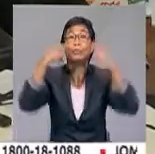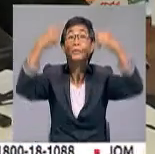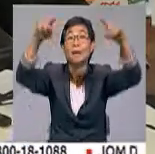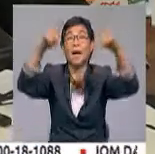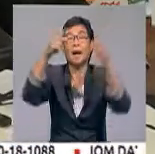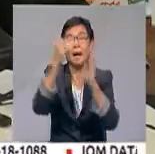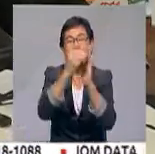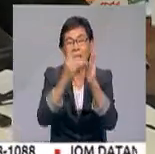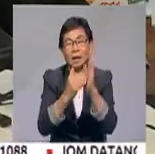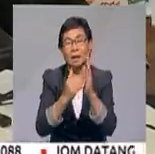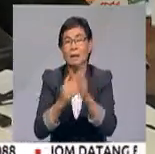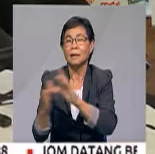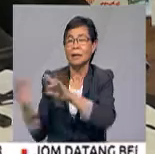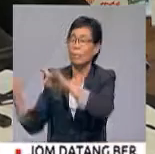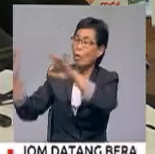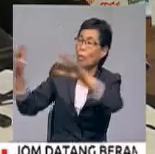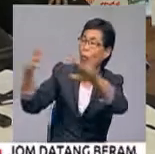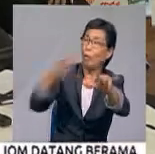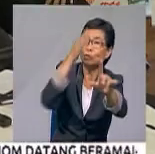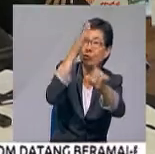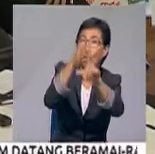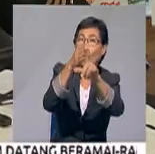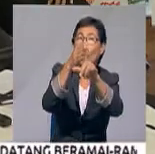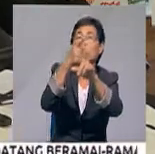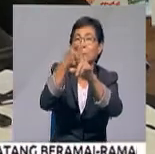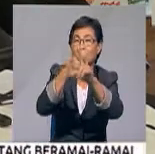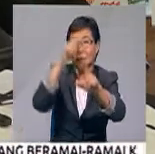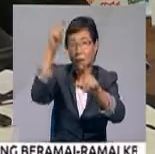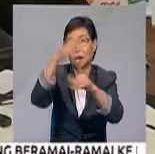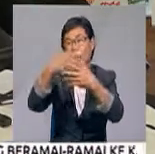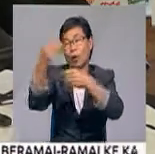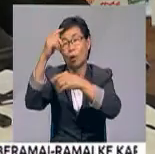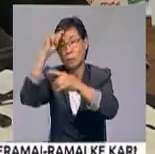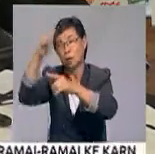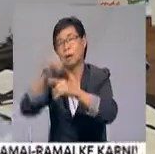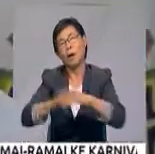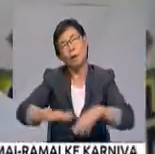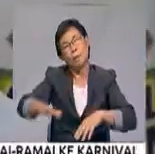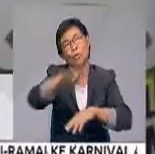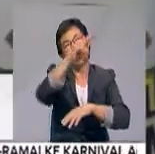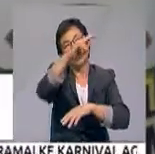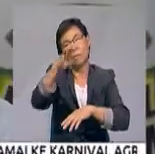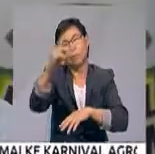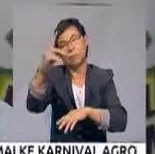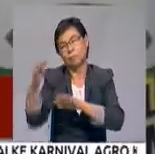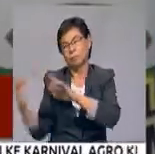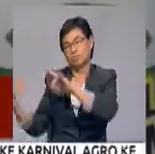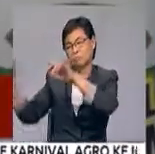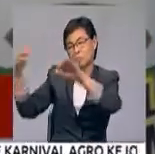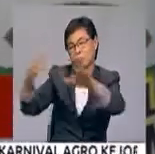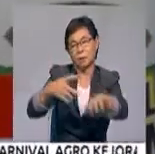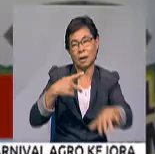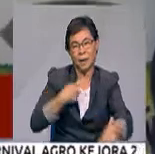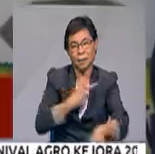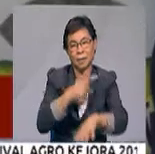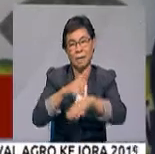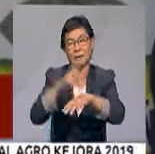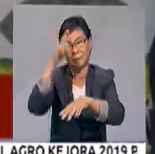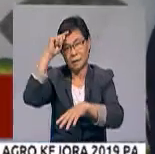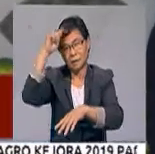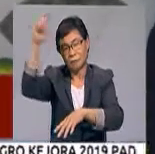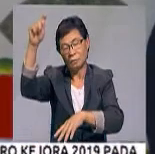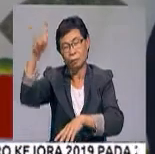dengan sasaran pengunjung dalam dan luar Terengganu seramai 200,000 orang. Kami di Terengganu mengharapkan